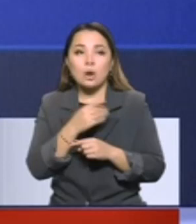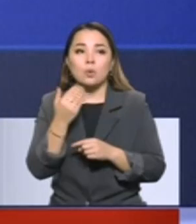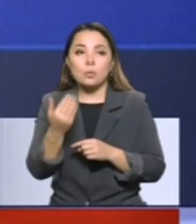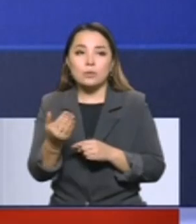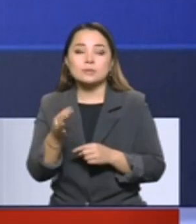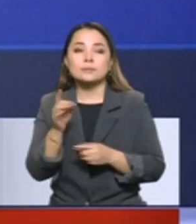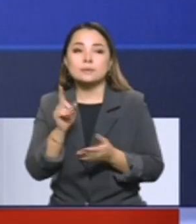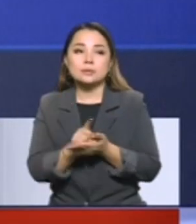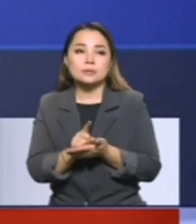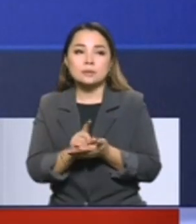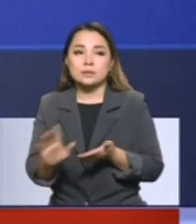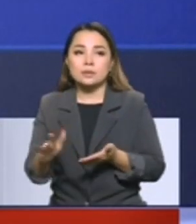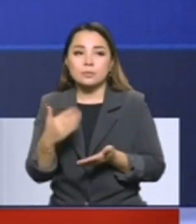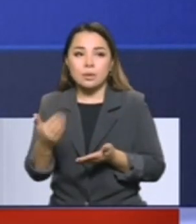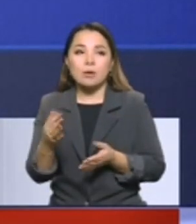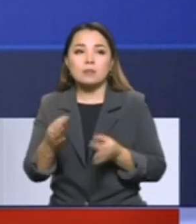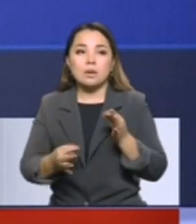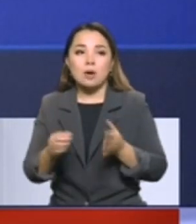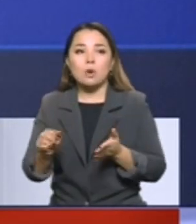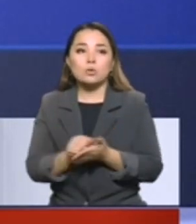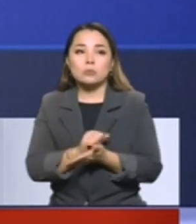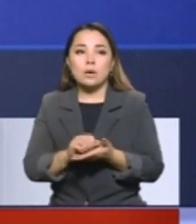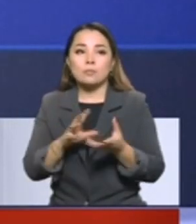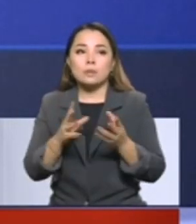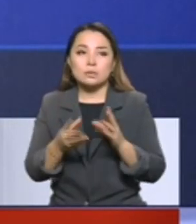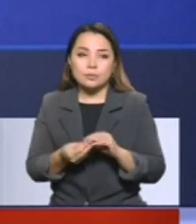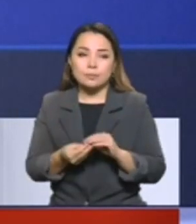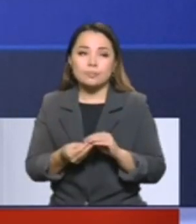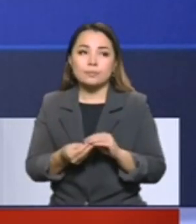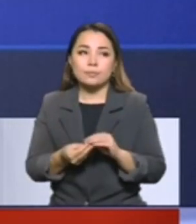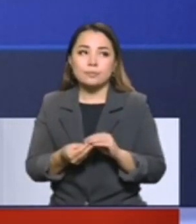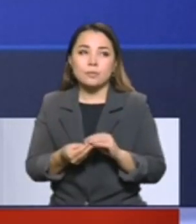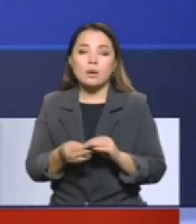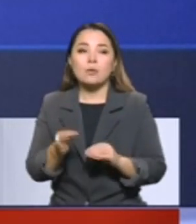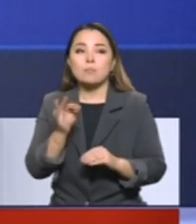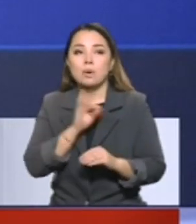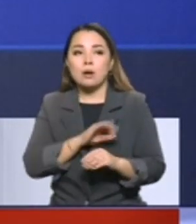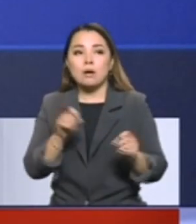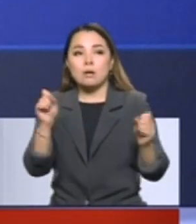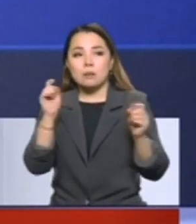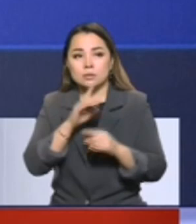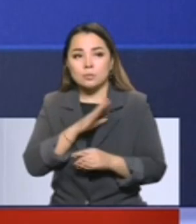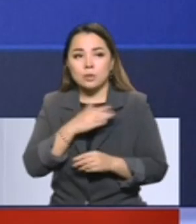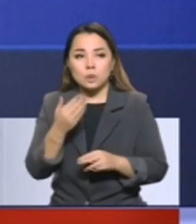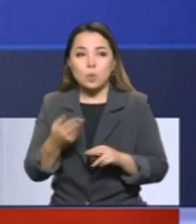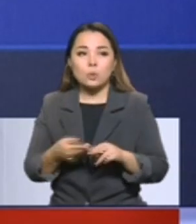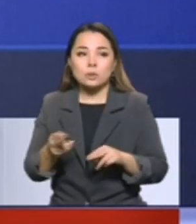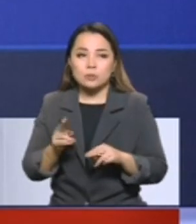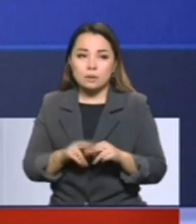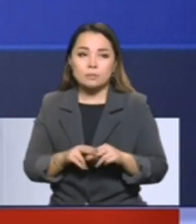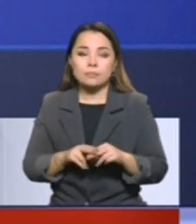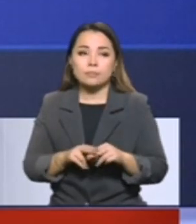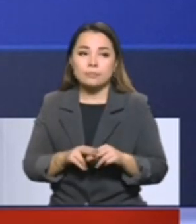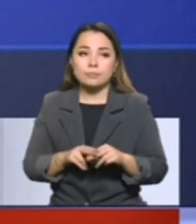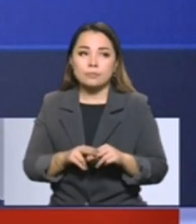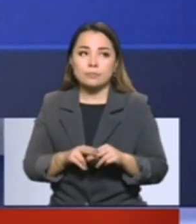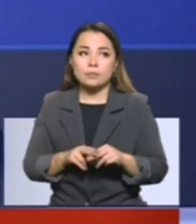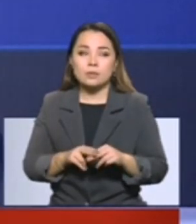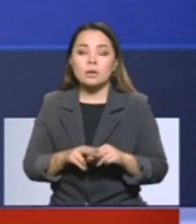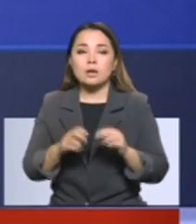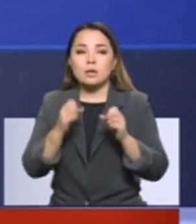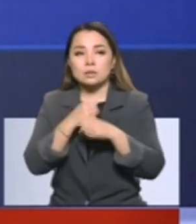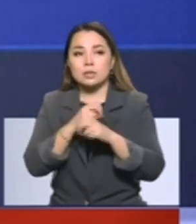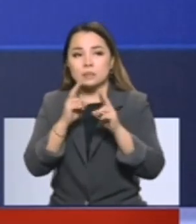оларға тиесілі емес нормативтік құжат нормативтік құжаттардың пайдаланғаны анықталды. Сондықтан да осы